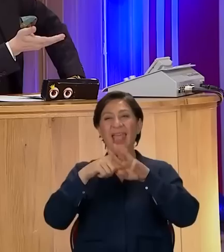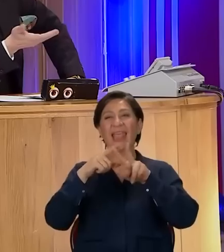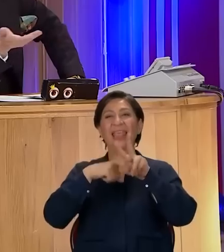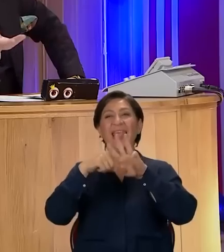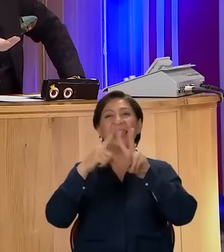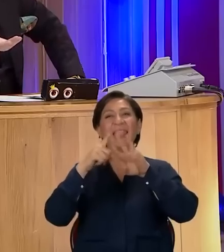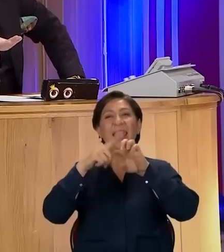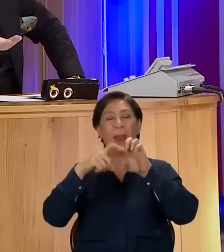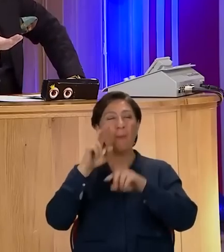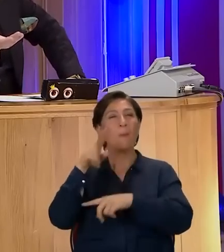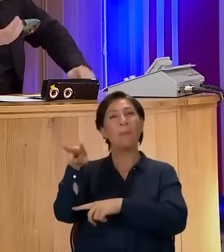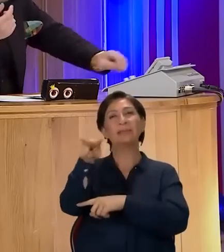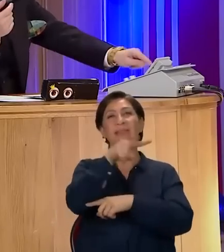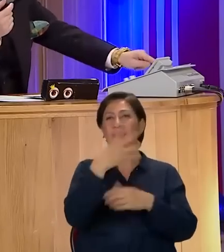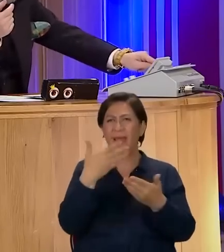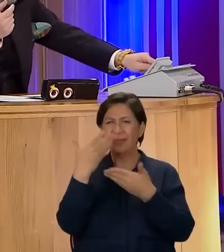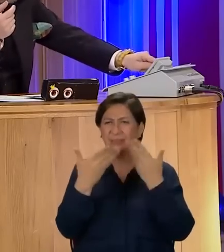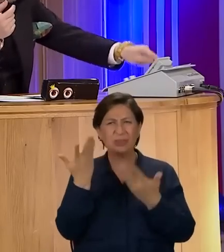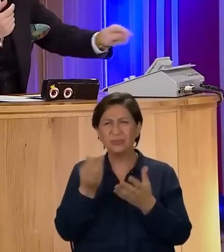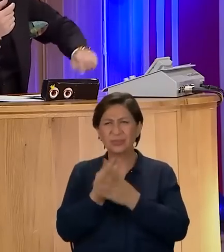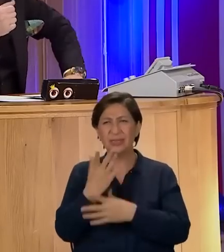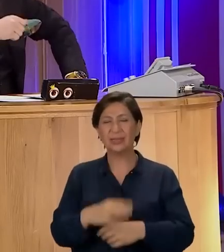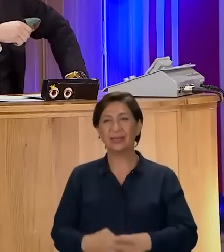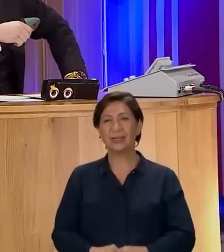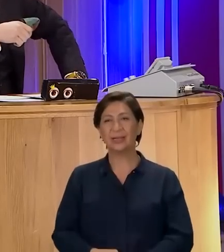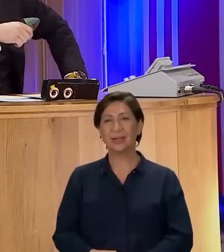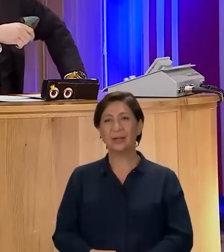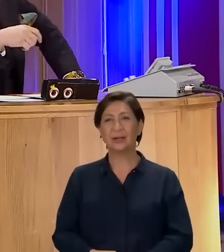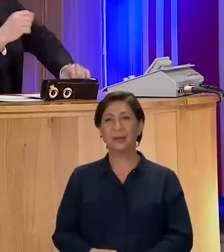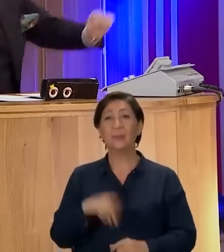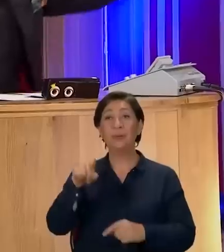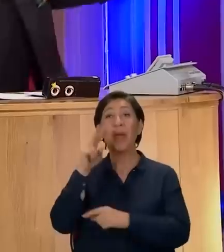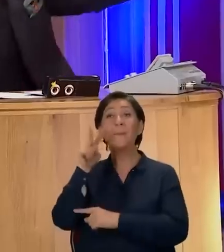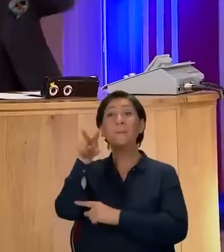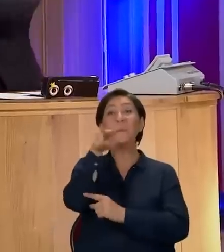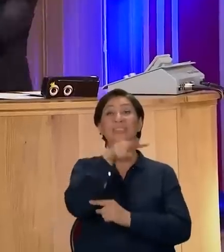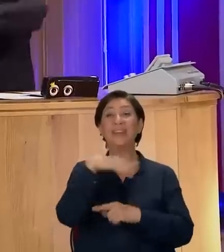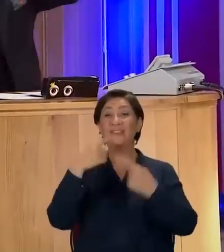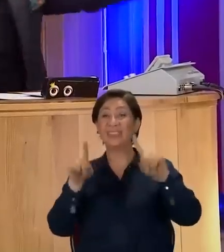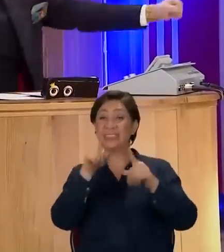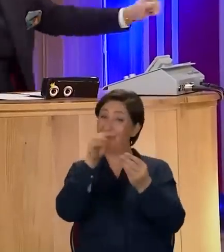koymuşlar. Niye neden bahsedince çıkacak dur bakalım. Buradan manzara farklı.